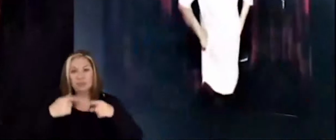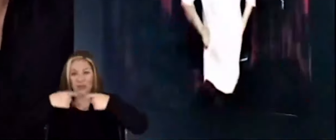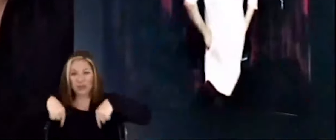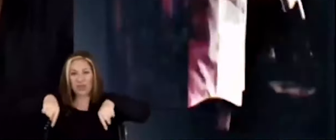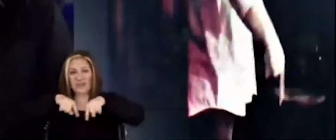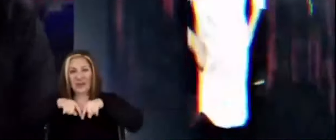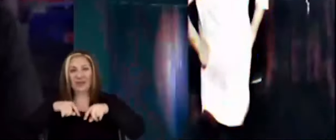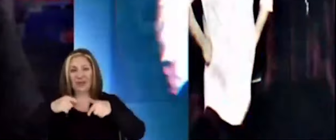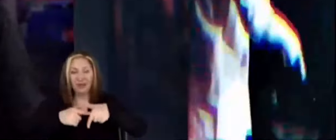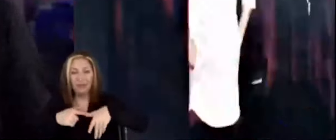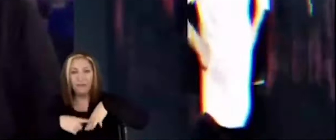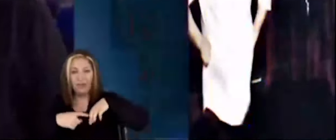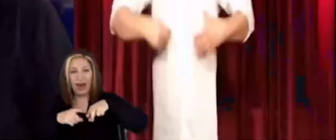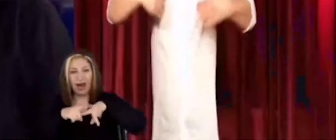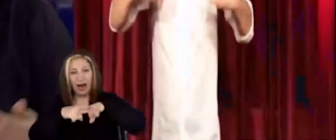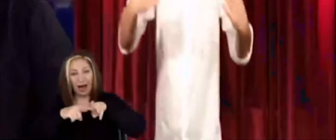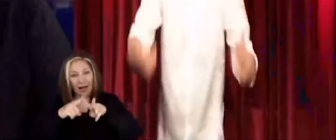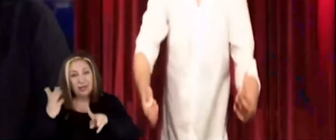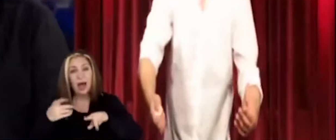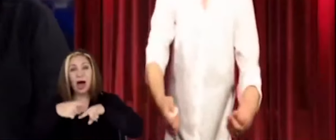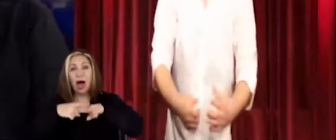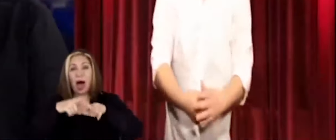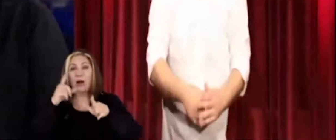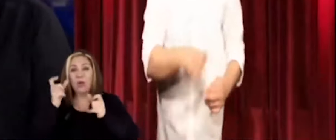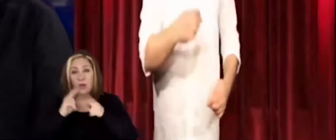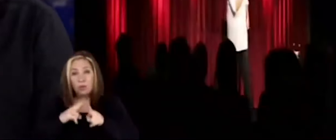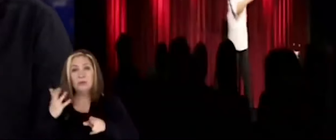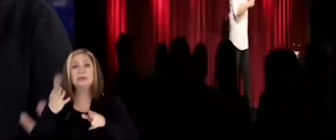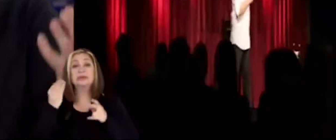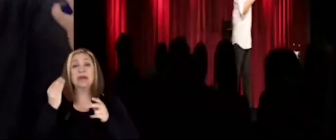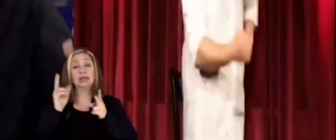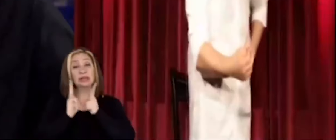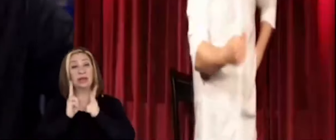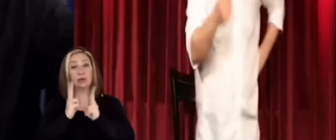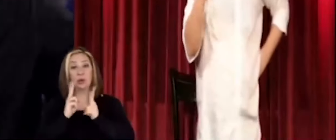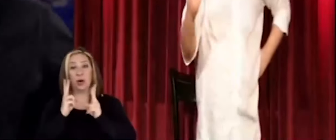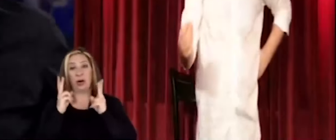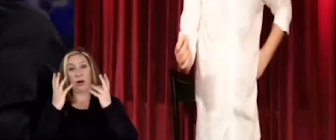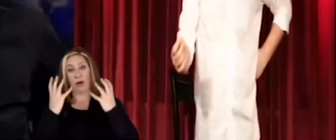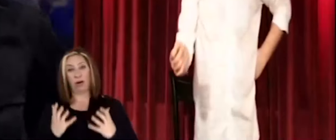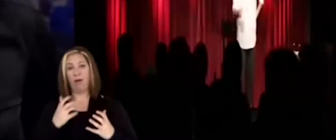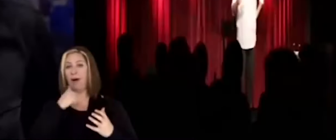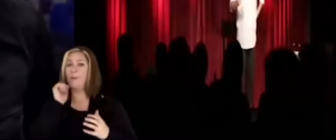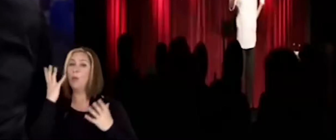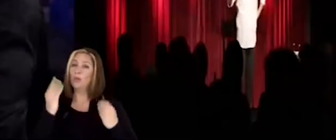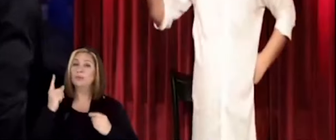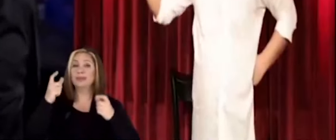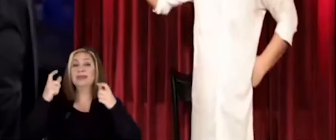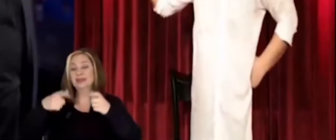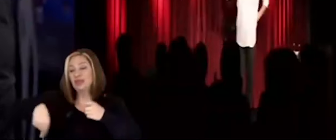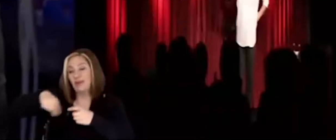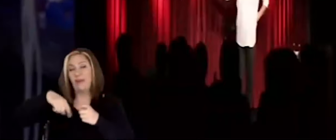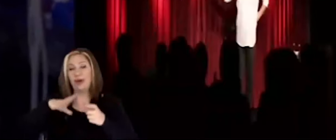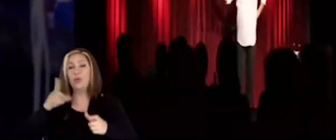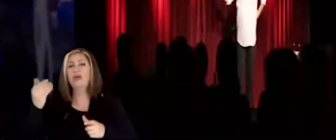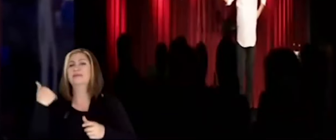çevrem Ferhan abi vardı. Şensoy, Haluk Bilginer, Zuhal Olcaylar ve daha böyle daha tiyatro ve daha ağır abilerin olduğu bir yerdi.